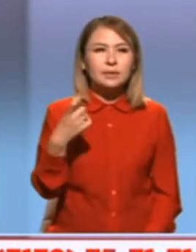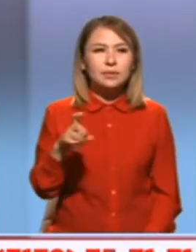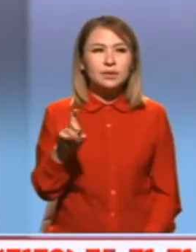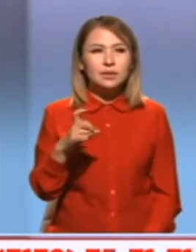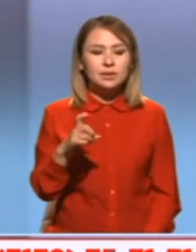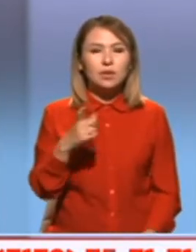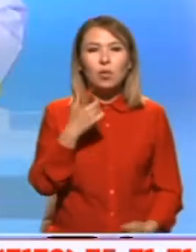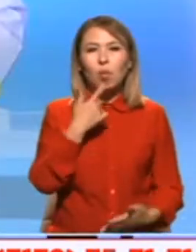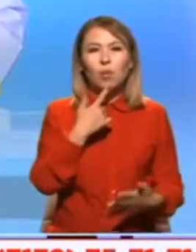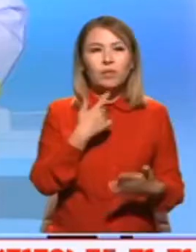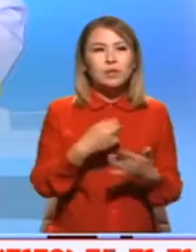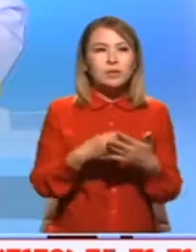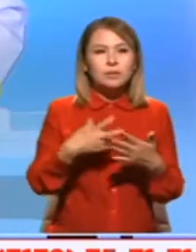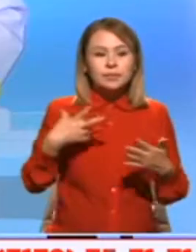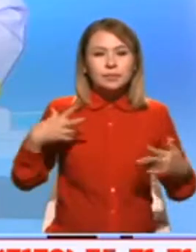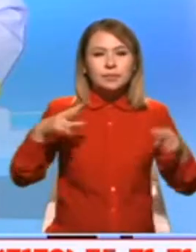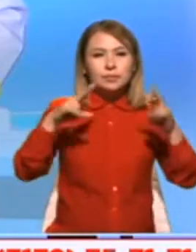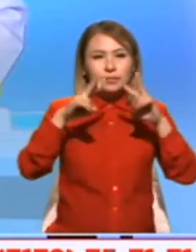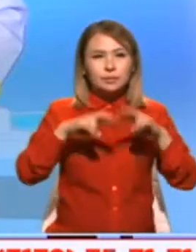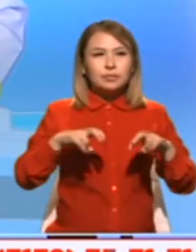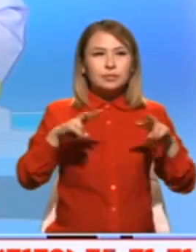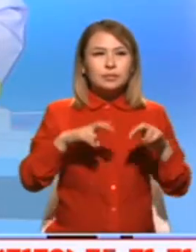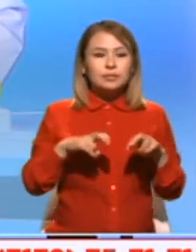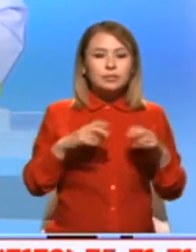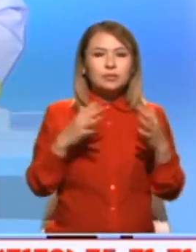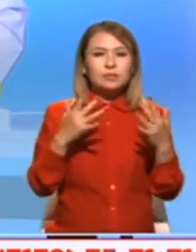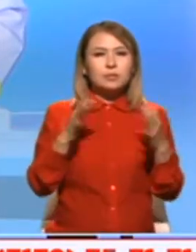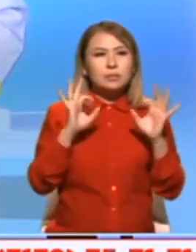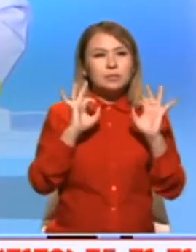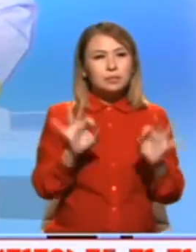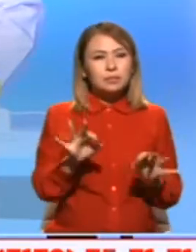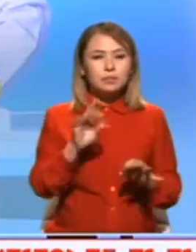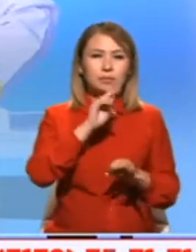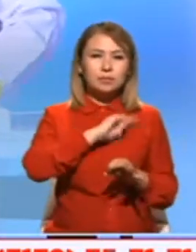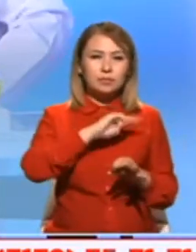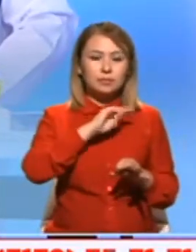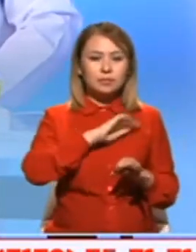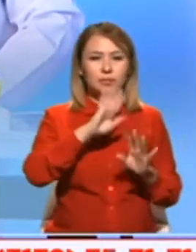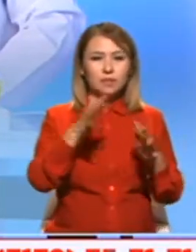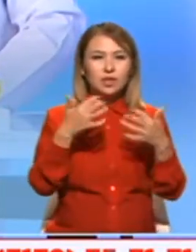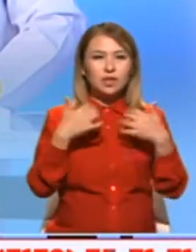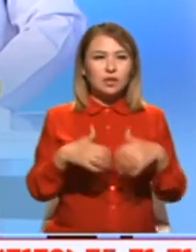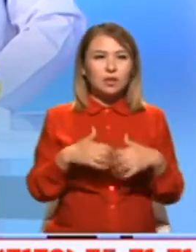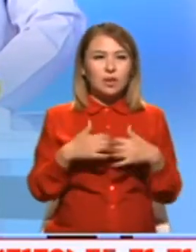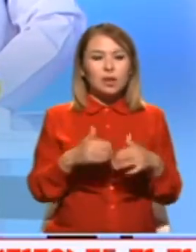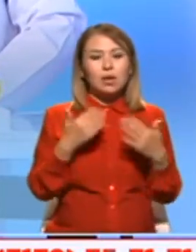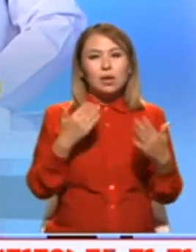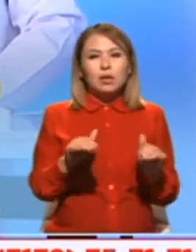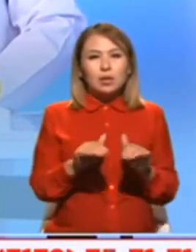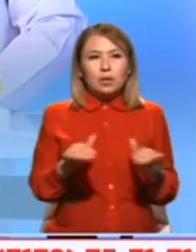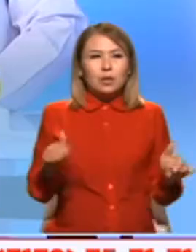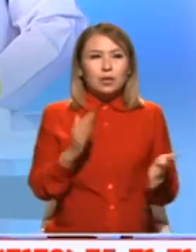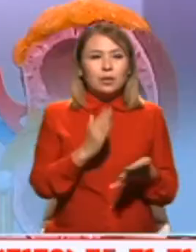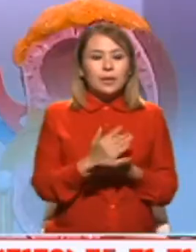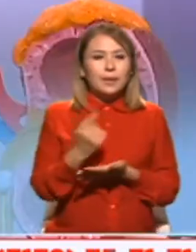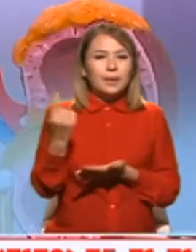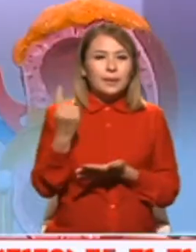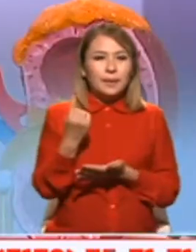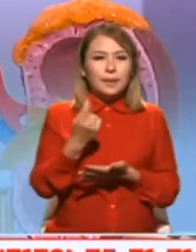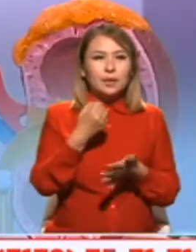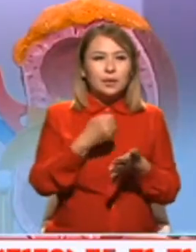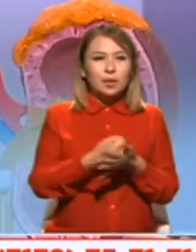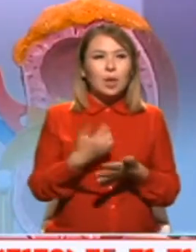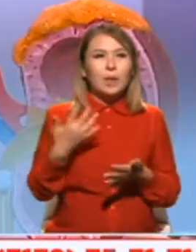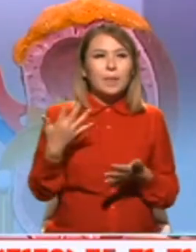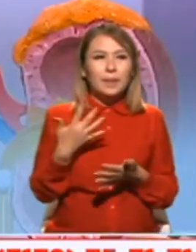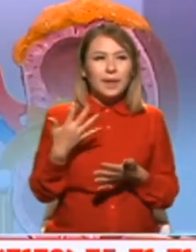көрсеткіш. Соны біз калькуляторға салып, бүйректің қызметін қаншалықты істеп тұр, соны есептейміз. Оның өзінің стадиясы бар, яғни бірінші стадиядан бесінші стадияға